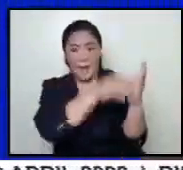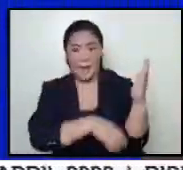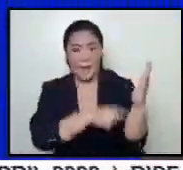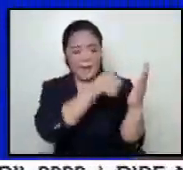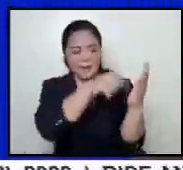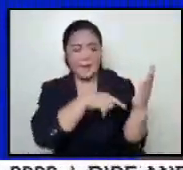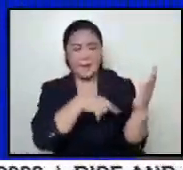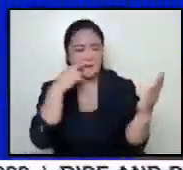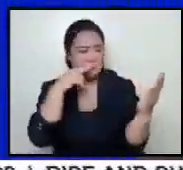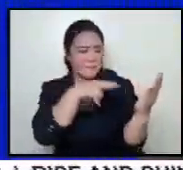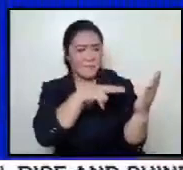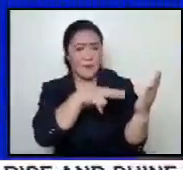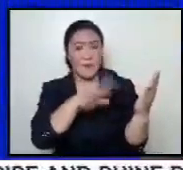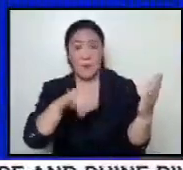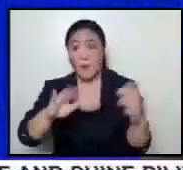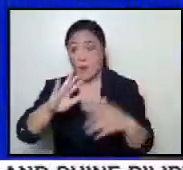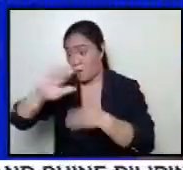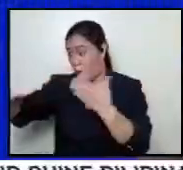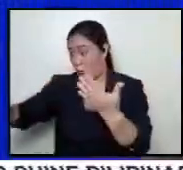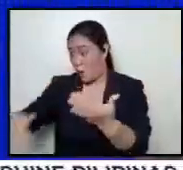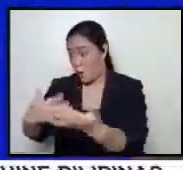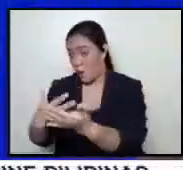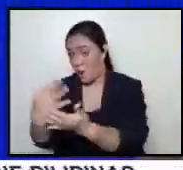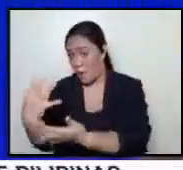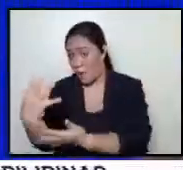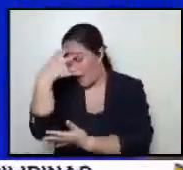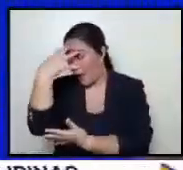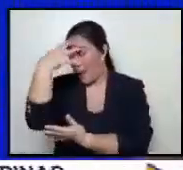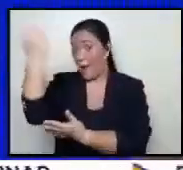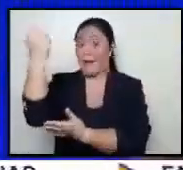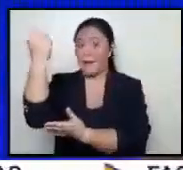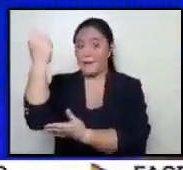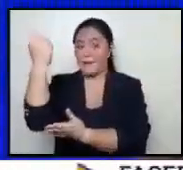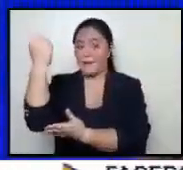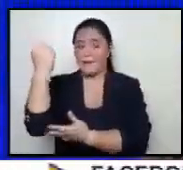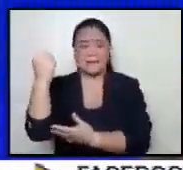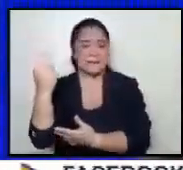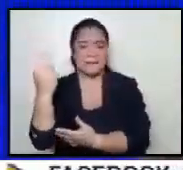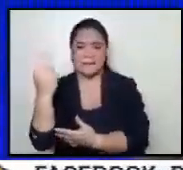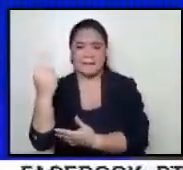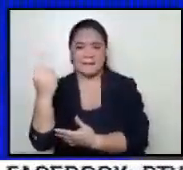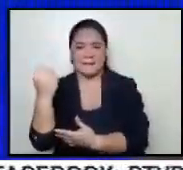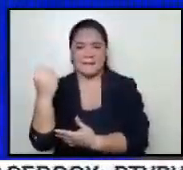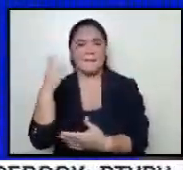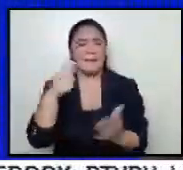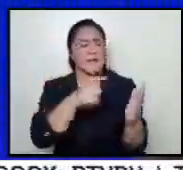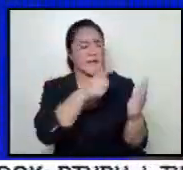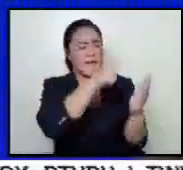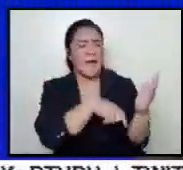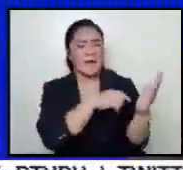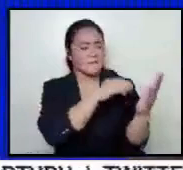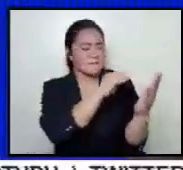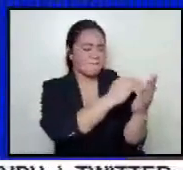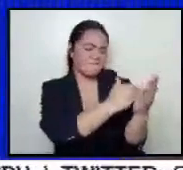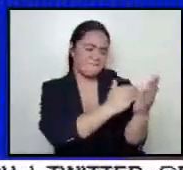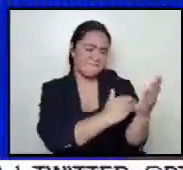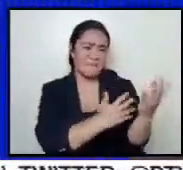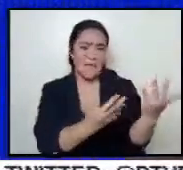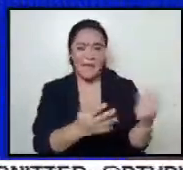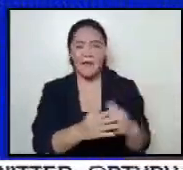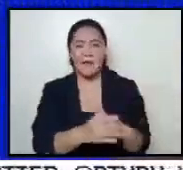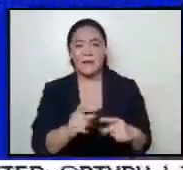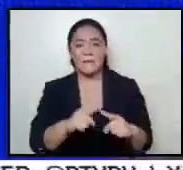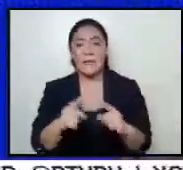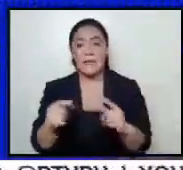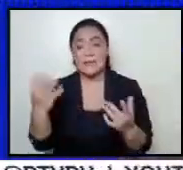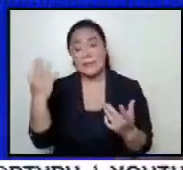cannot remember. Pag nandoon ka na, I know that a certain sa environment, nakakalimutan mo